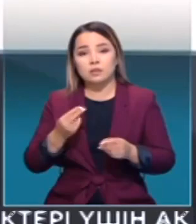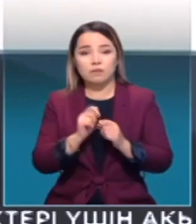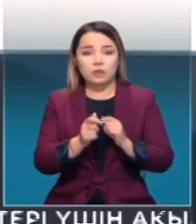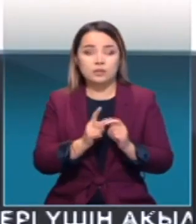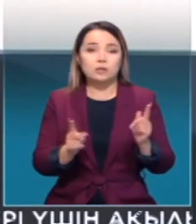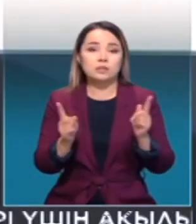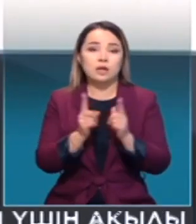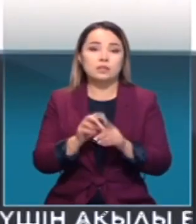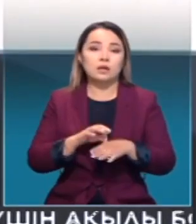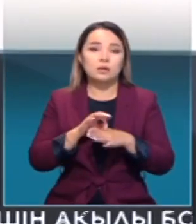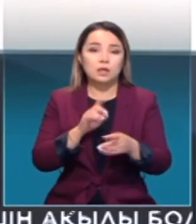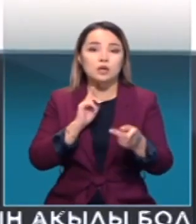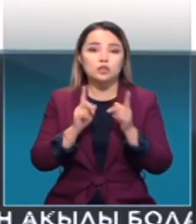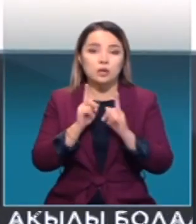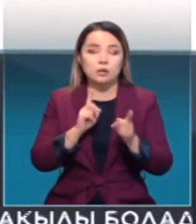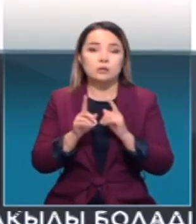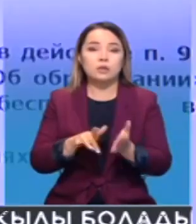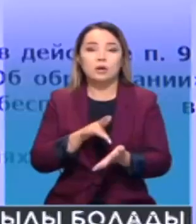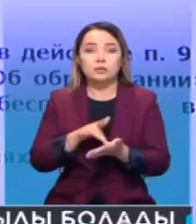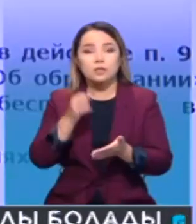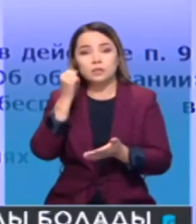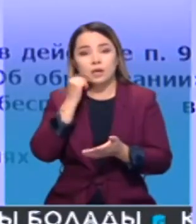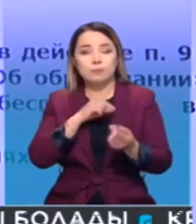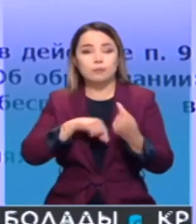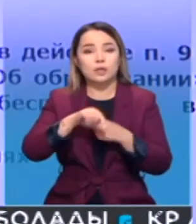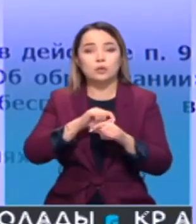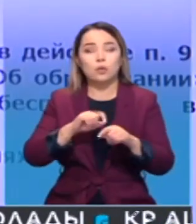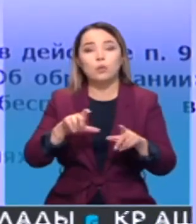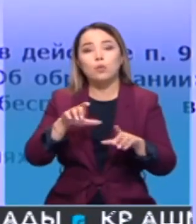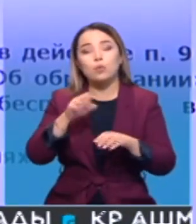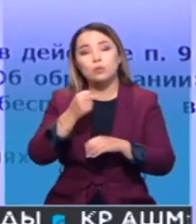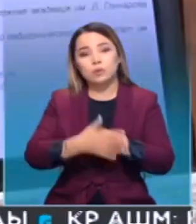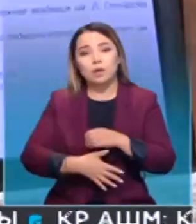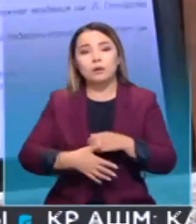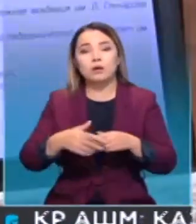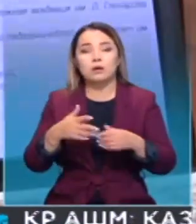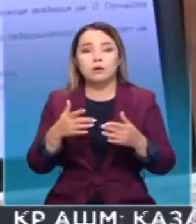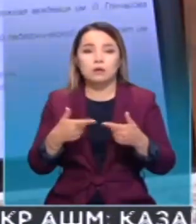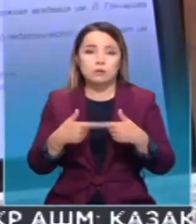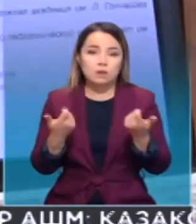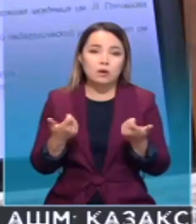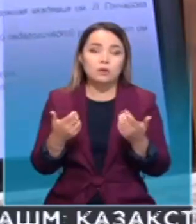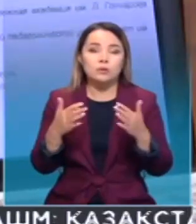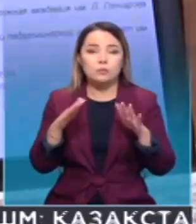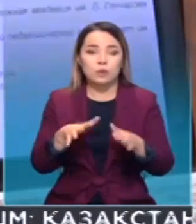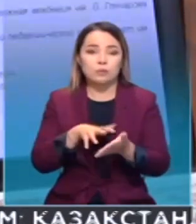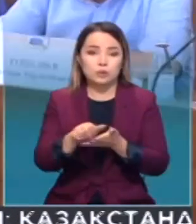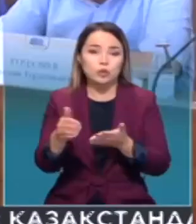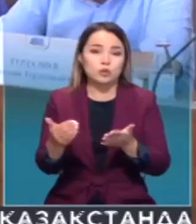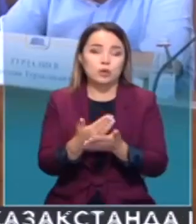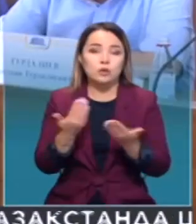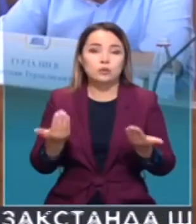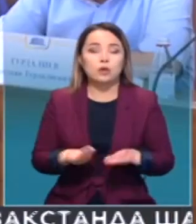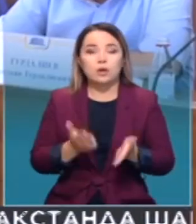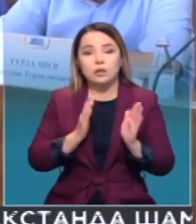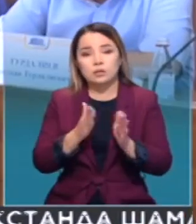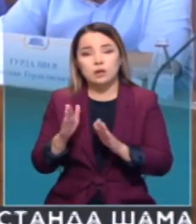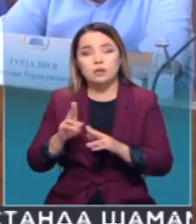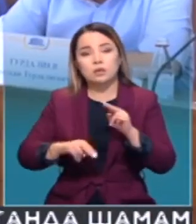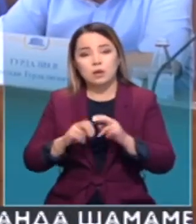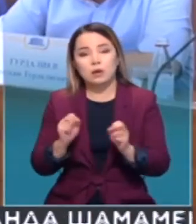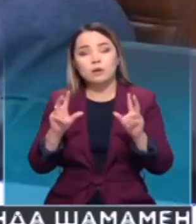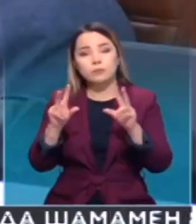инвесторлармен кездесті. Жиында шаһардағы ескірген бизнес орталықтары, хостелдар, қонақ үйлерді бұзып, орнына жатақхана салынатын